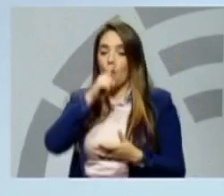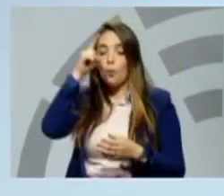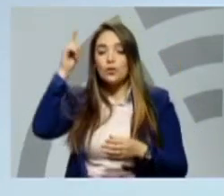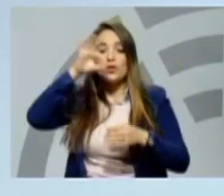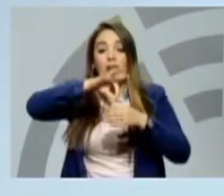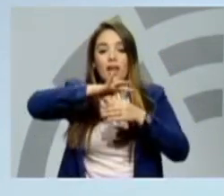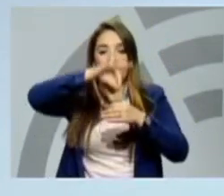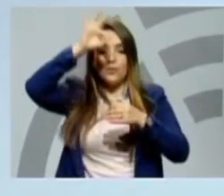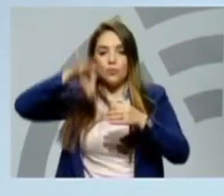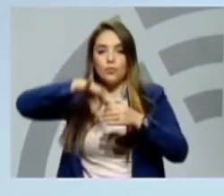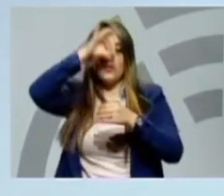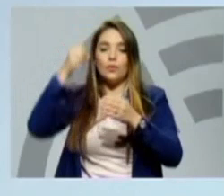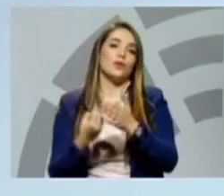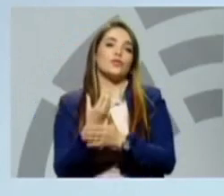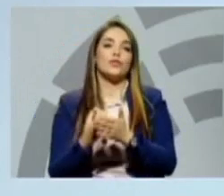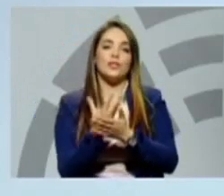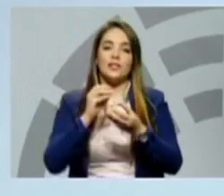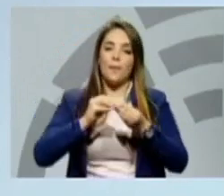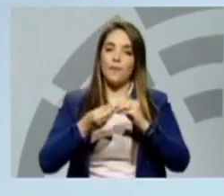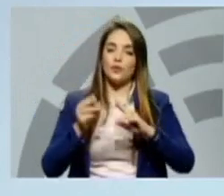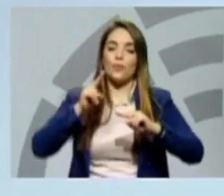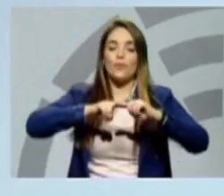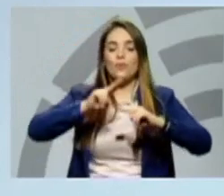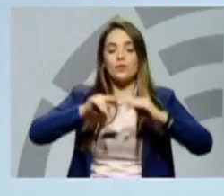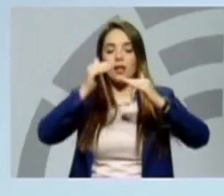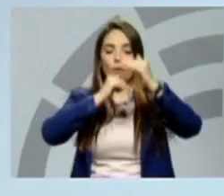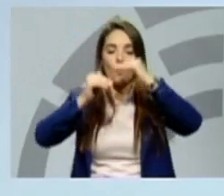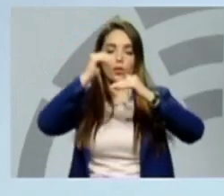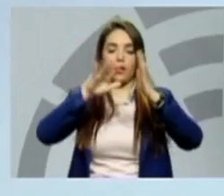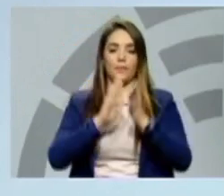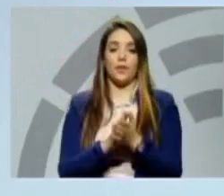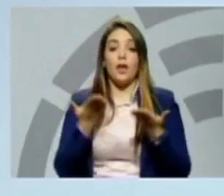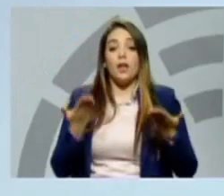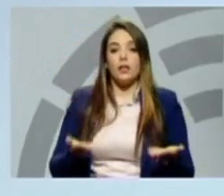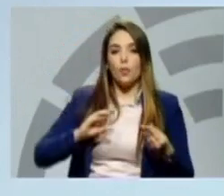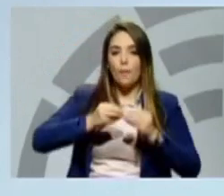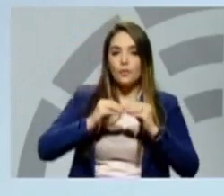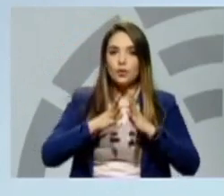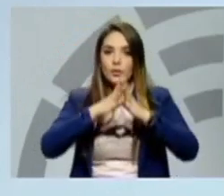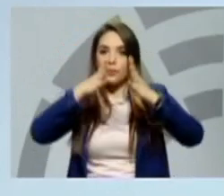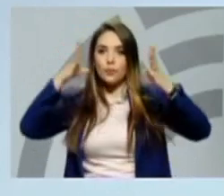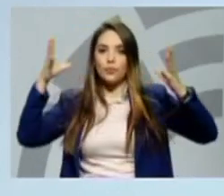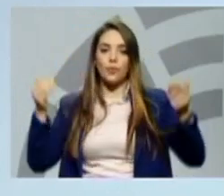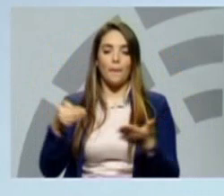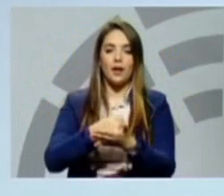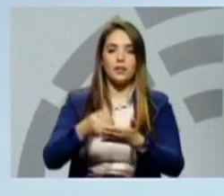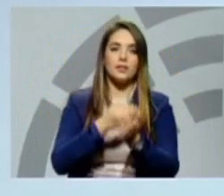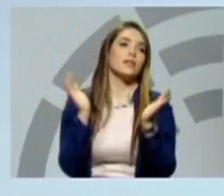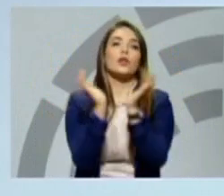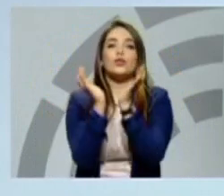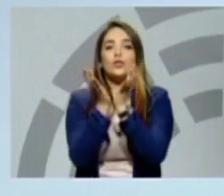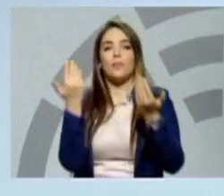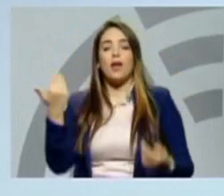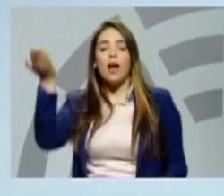زميلاتي وزملائي اليوم نعيشوا على وقع الفوضى الاقتصاديه والاجتماعيه والسياسيه نعيشه في ظرف